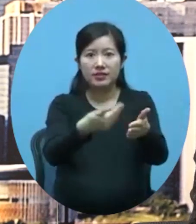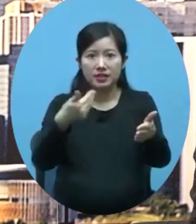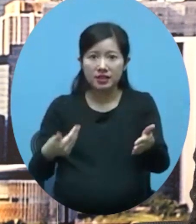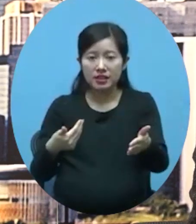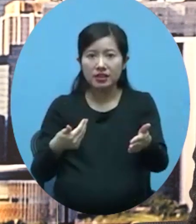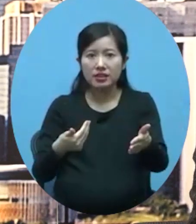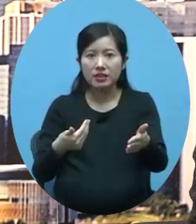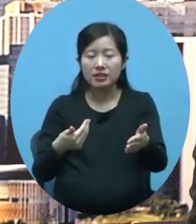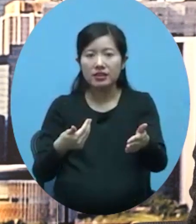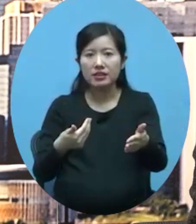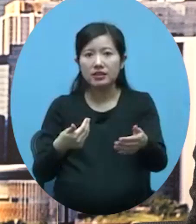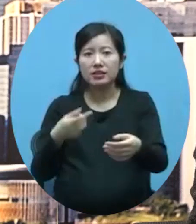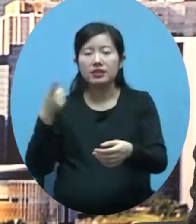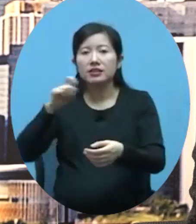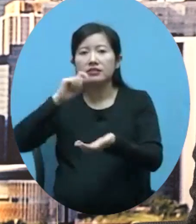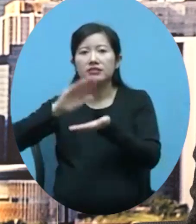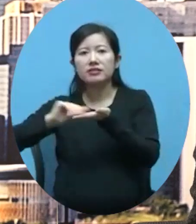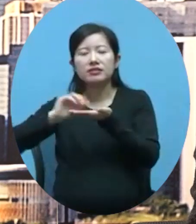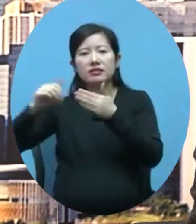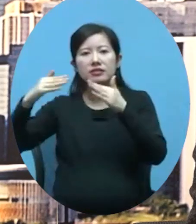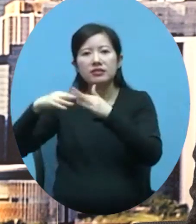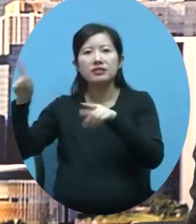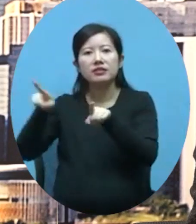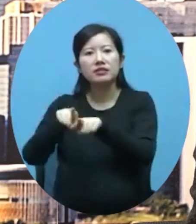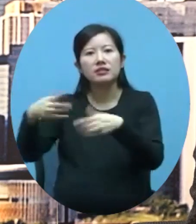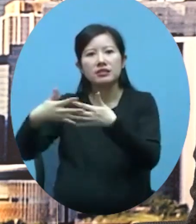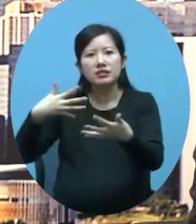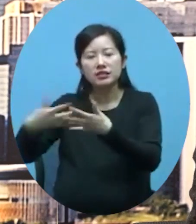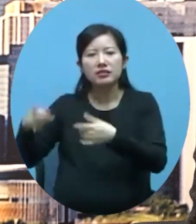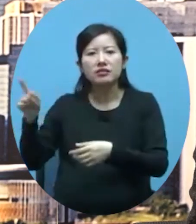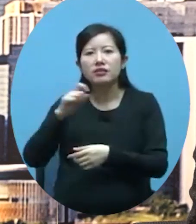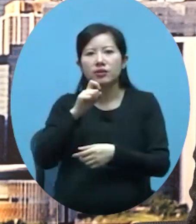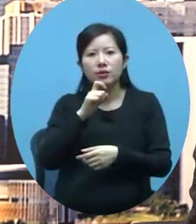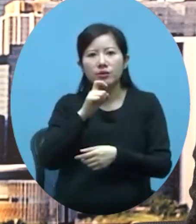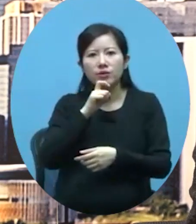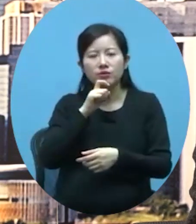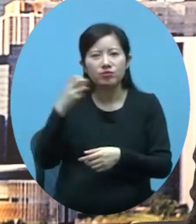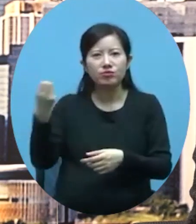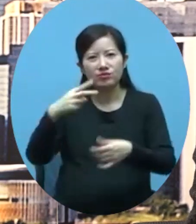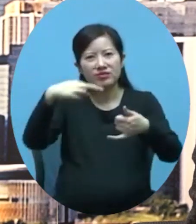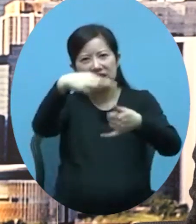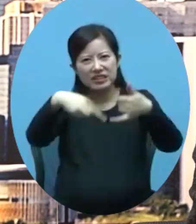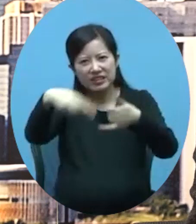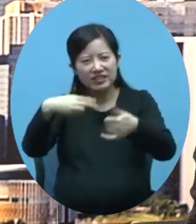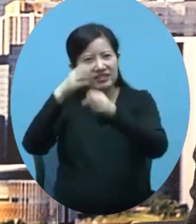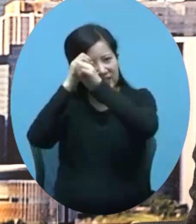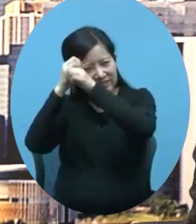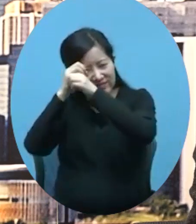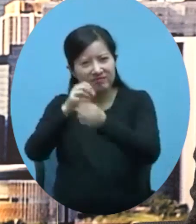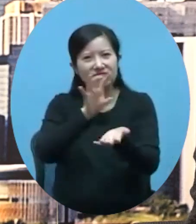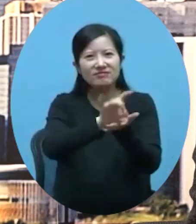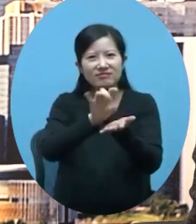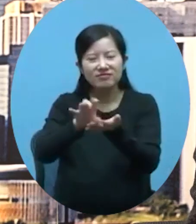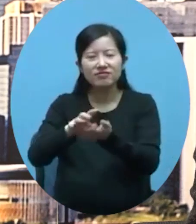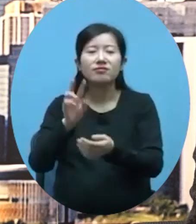当地去了那里都会做一个程序呢再做一些的检测就是包括